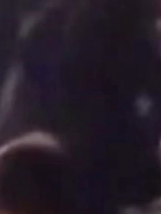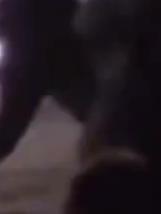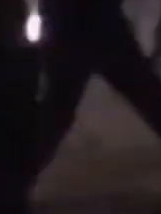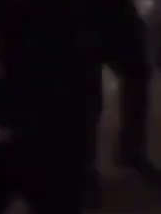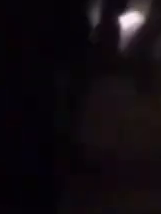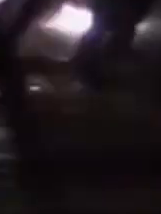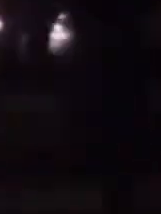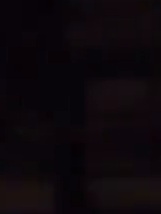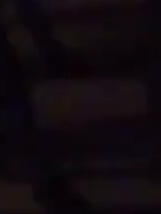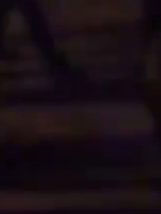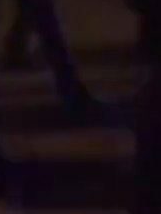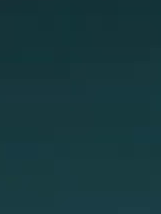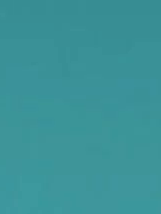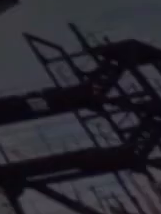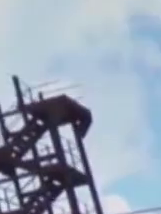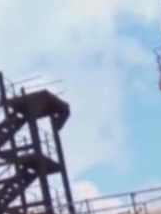Музика